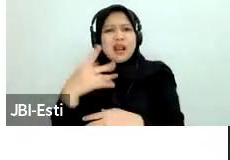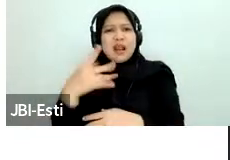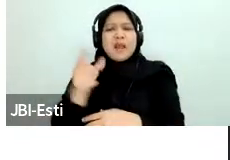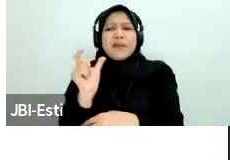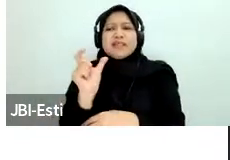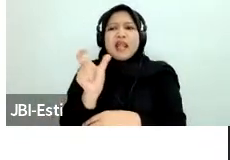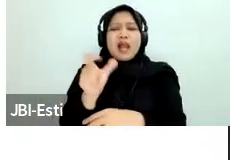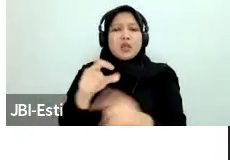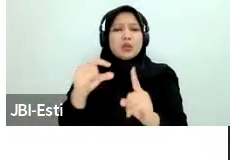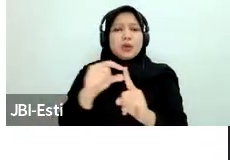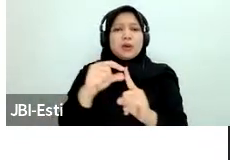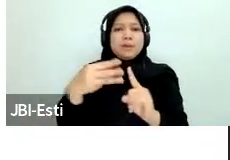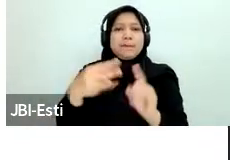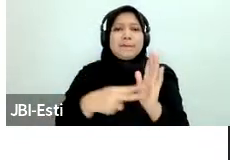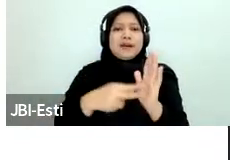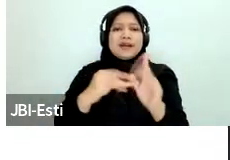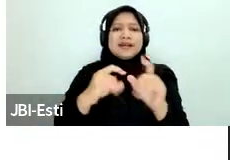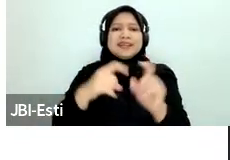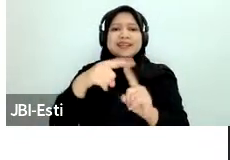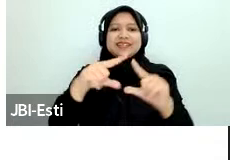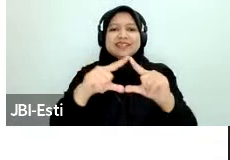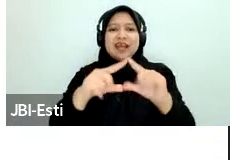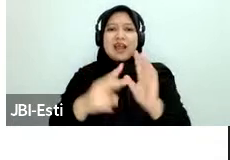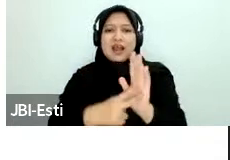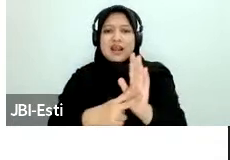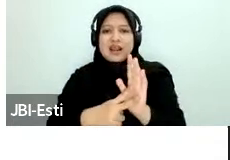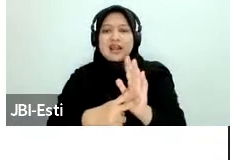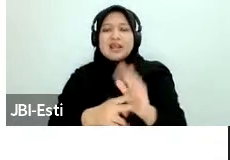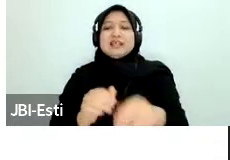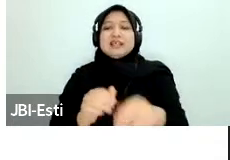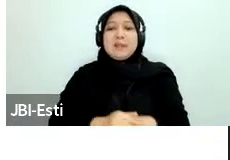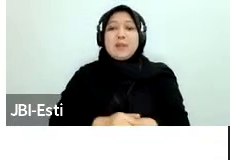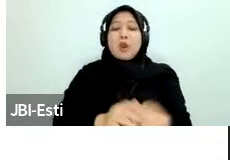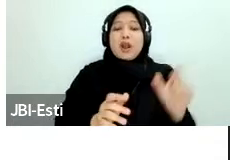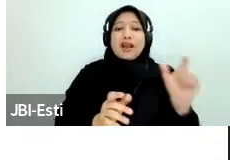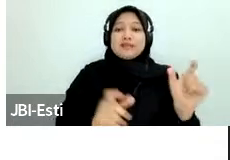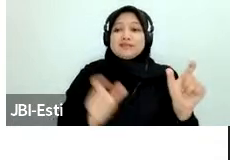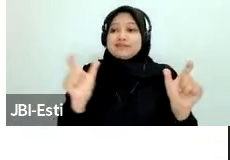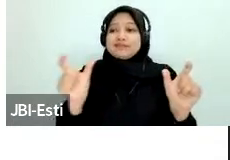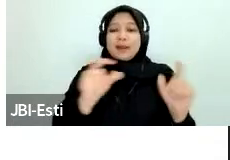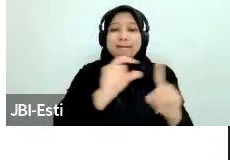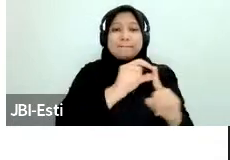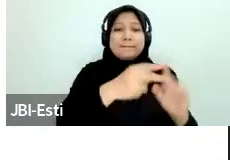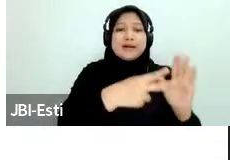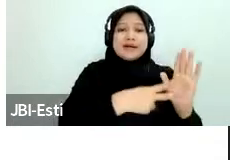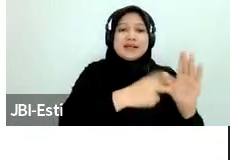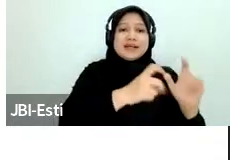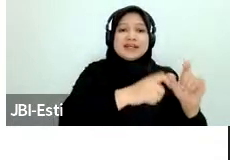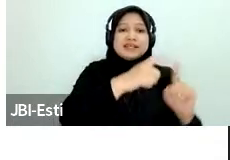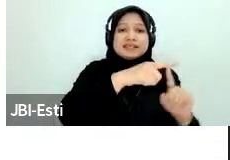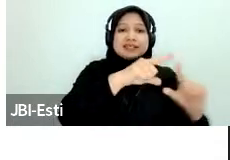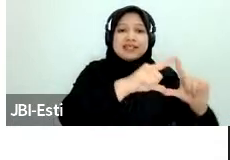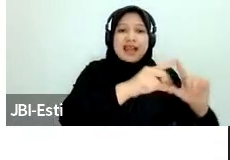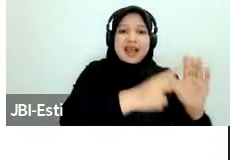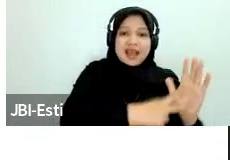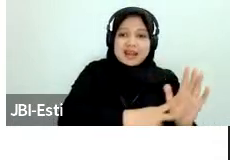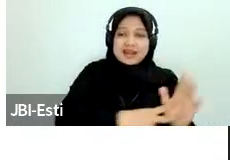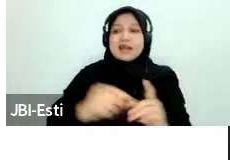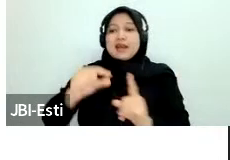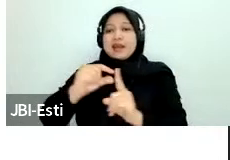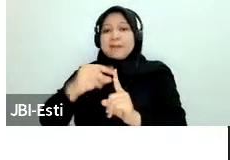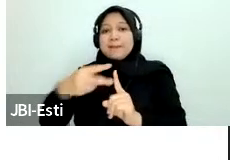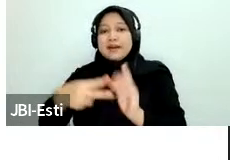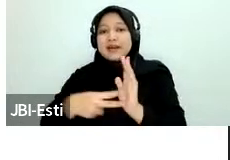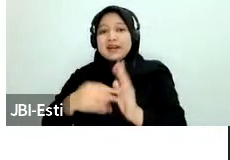penistaan menurut saya punya makna yang berbeda dengan penodaan dia lebih keras sedikit dalam artinya lebih jelas gitu ya